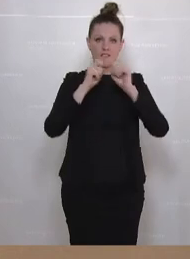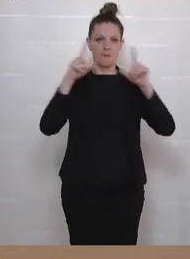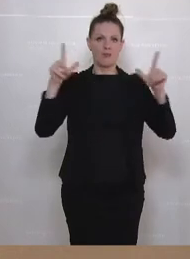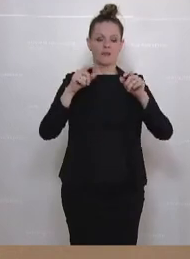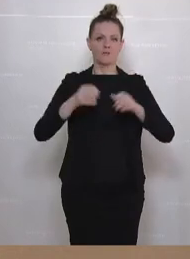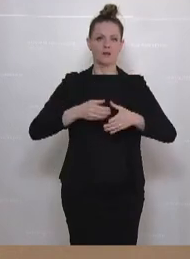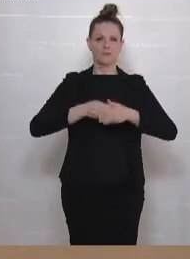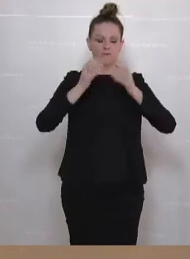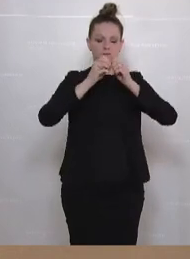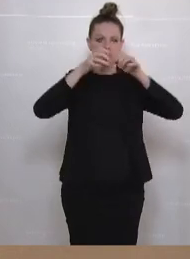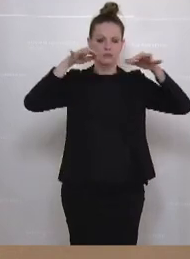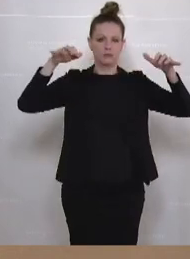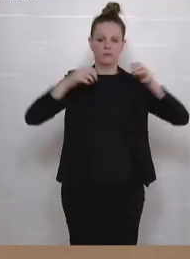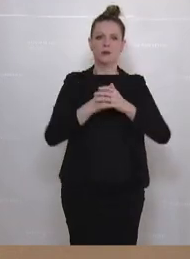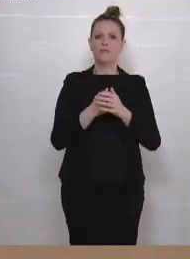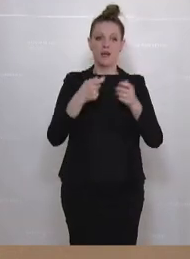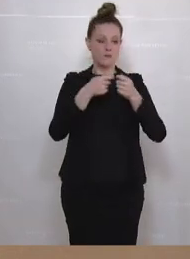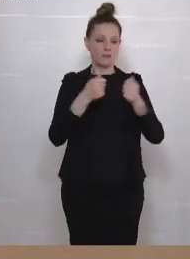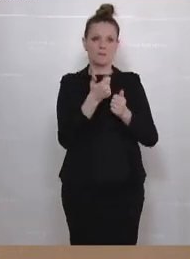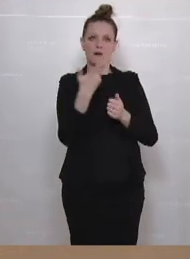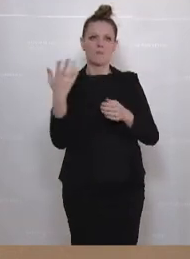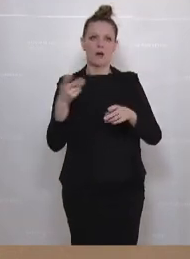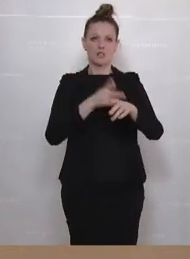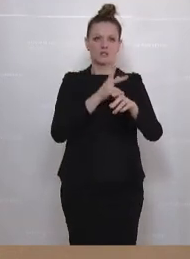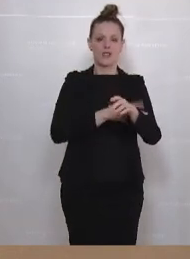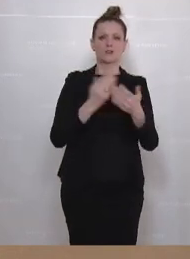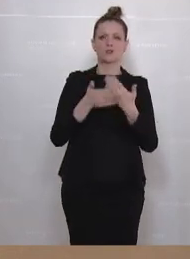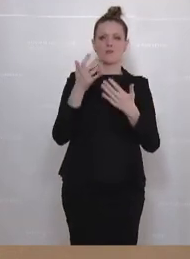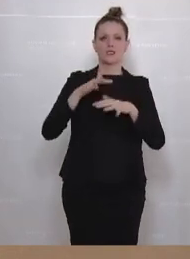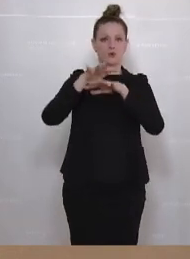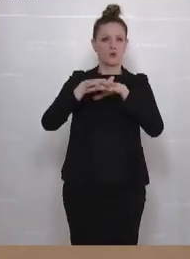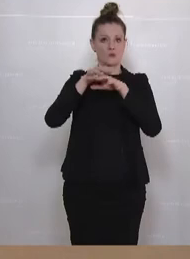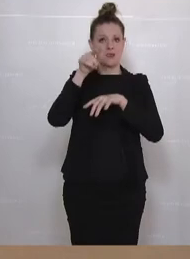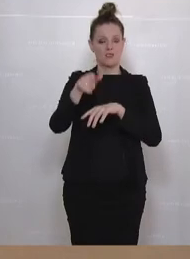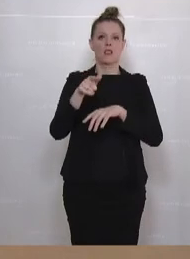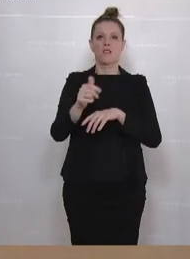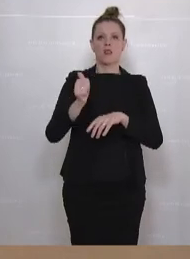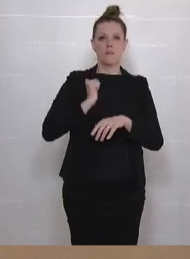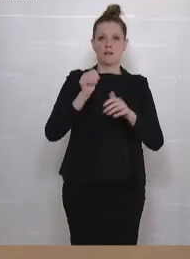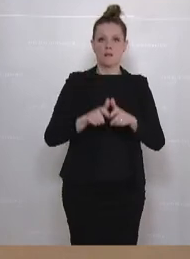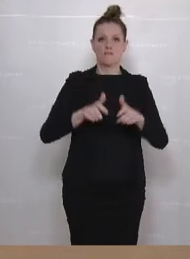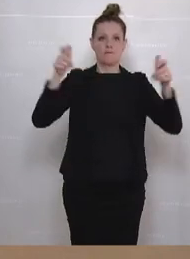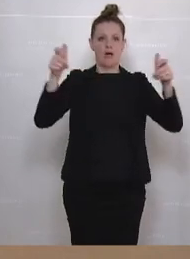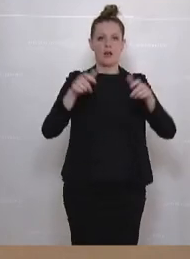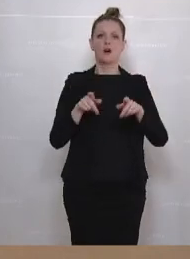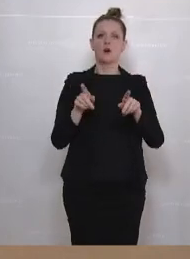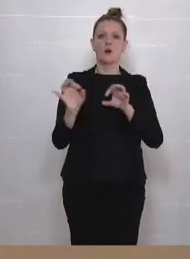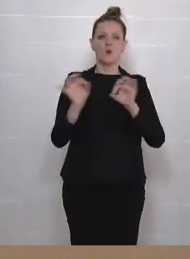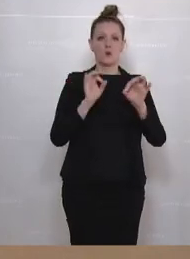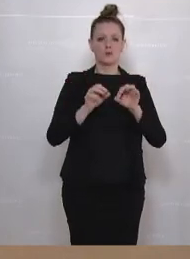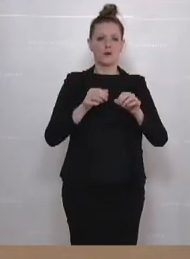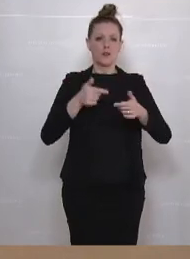glaube, die Maßnahmen in einigen Staaten, wie zum Beispiel UK, die Ankündigung aufzurüsten, andere Staaten buttern Milliarden in